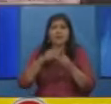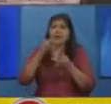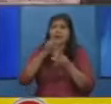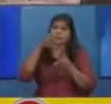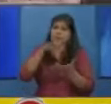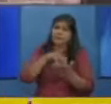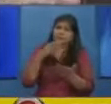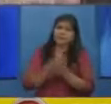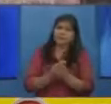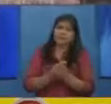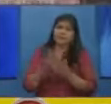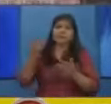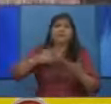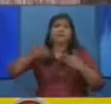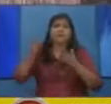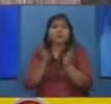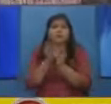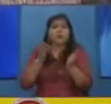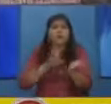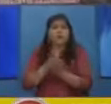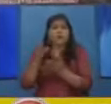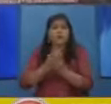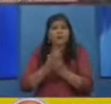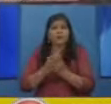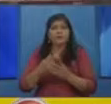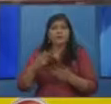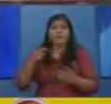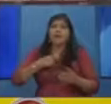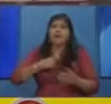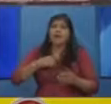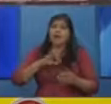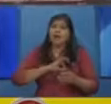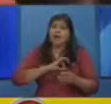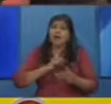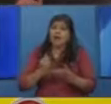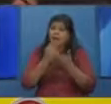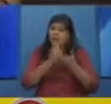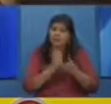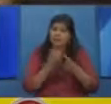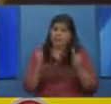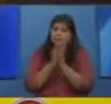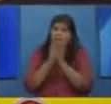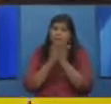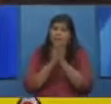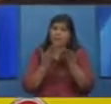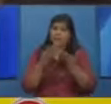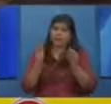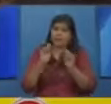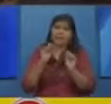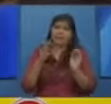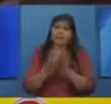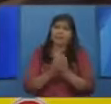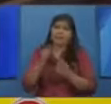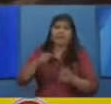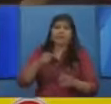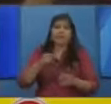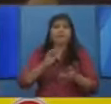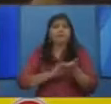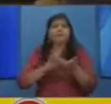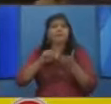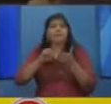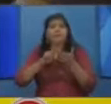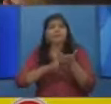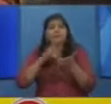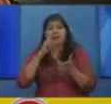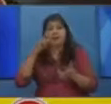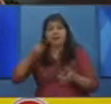के रायो विलेज में एक सेल्फ हेल्प लाइब्रेरी बनाई गई है। दरअसल यहाँ की मीना गुरुंग